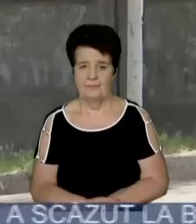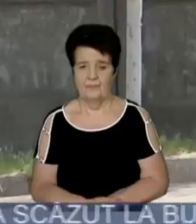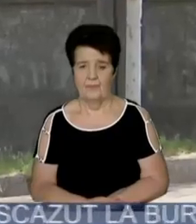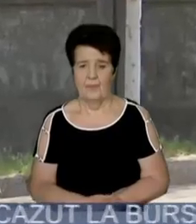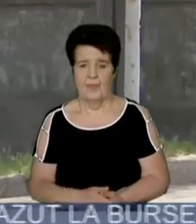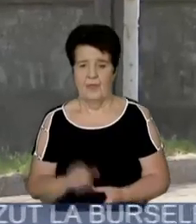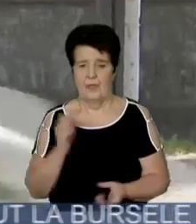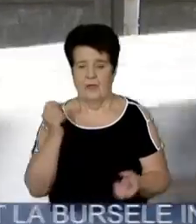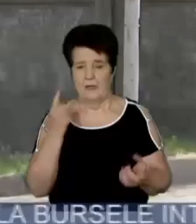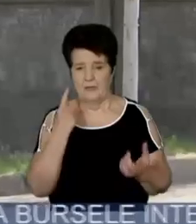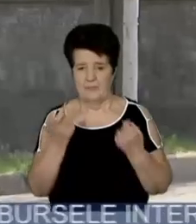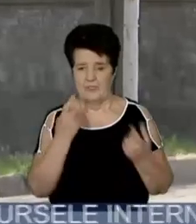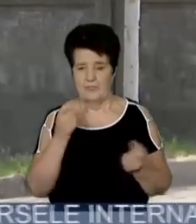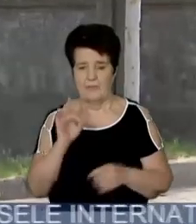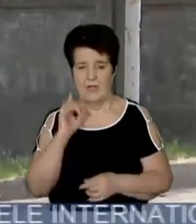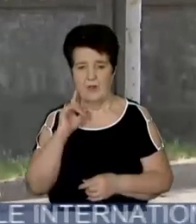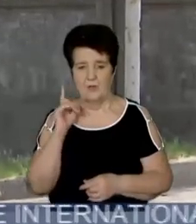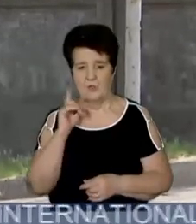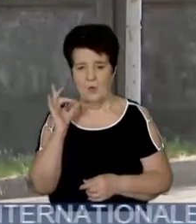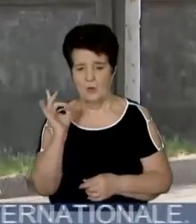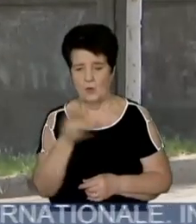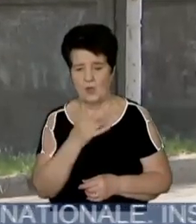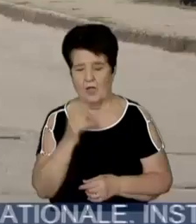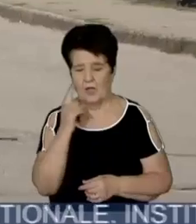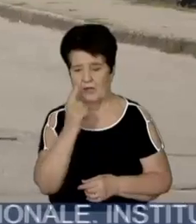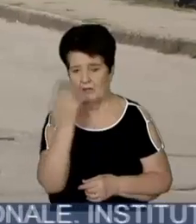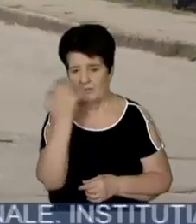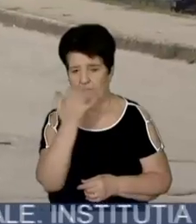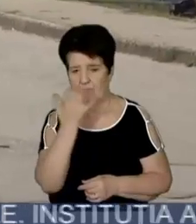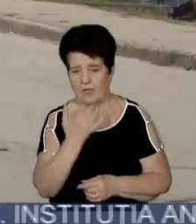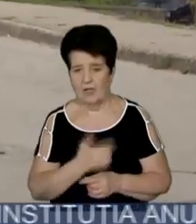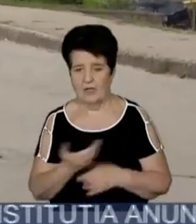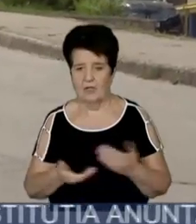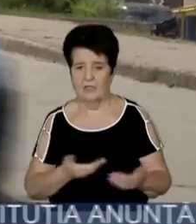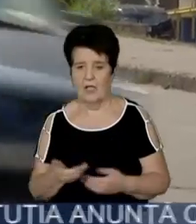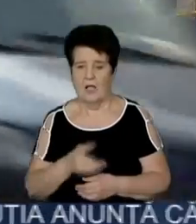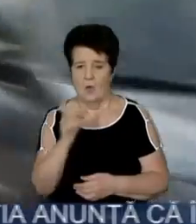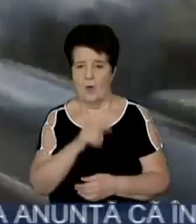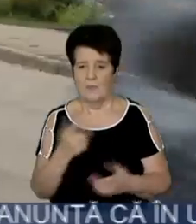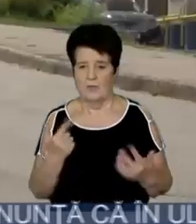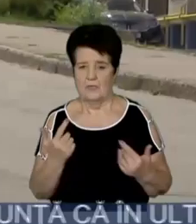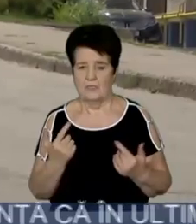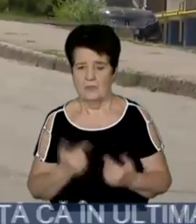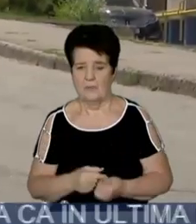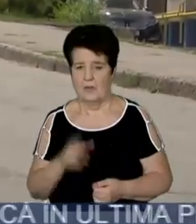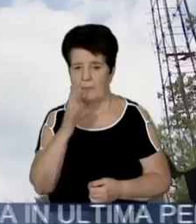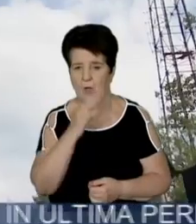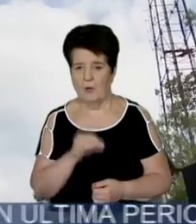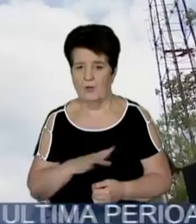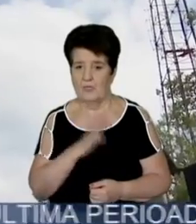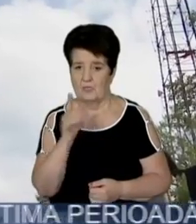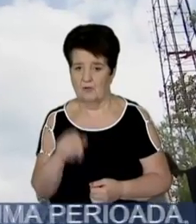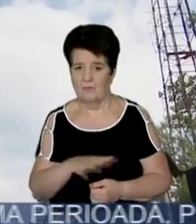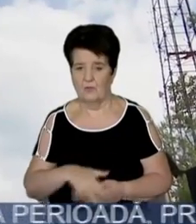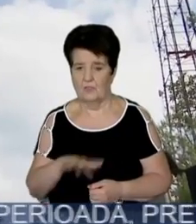Este semnalul sonor după care se conduc persoanele nevăzătoare când traversează strada. Oamenii se plâng că unica rută de microbuz care traversează